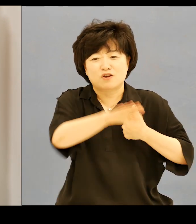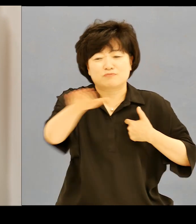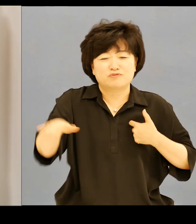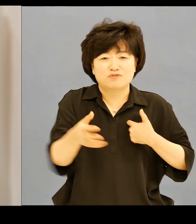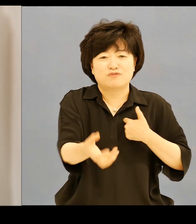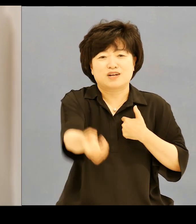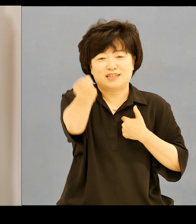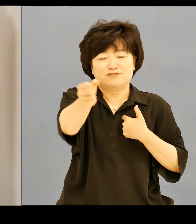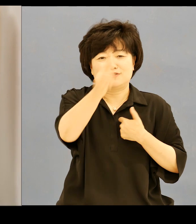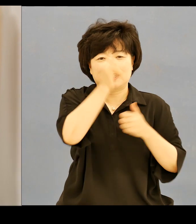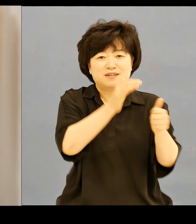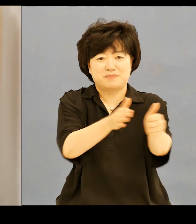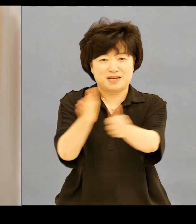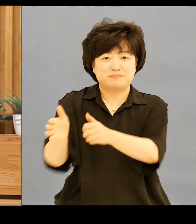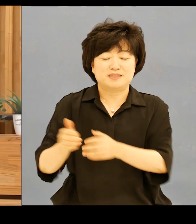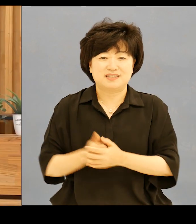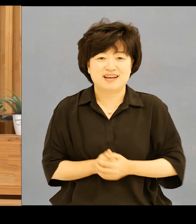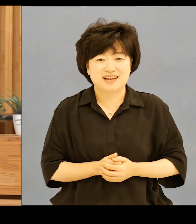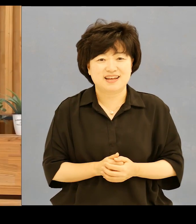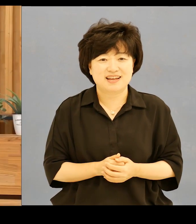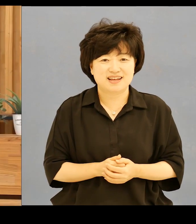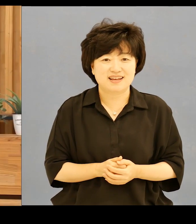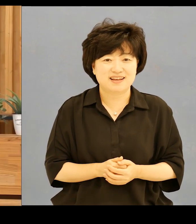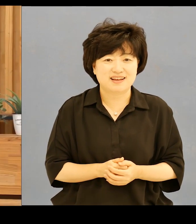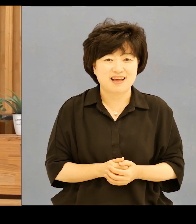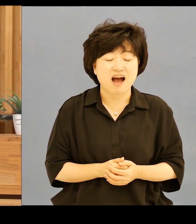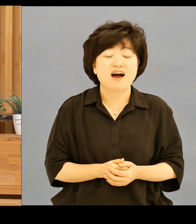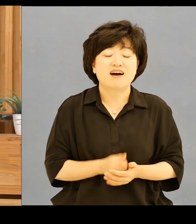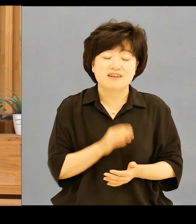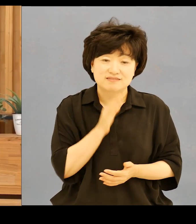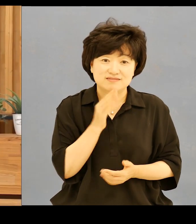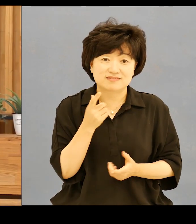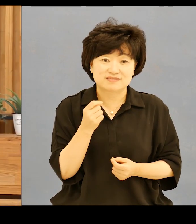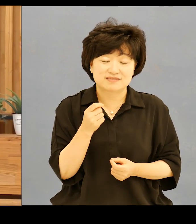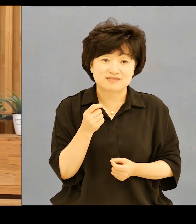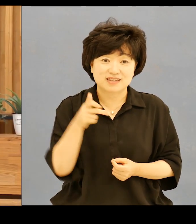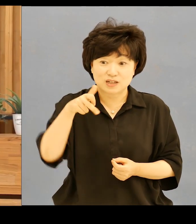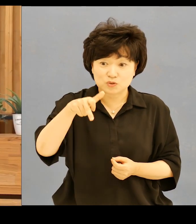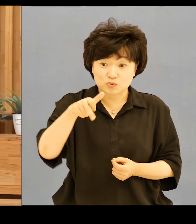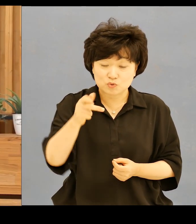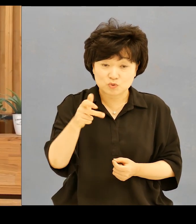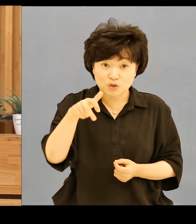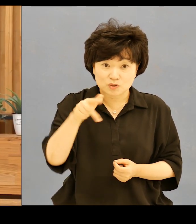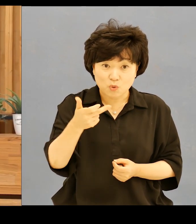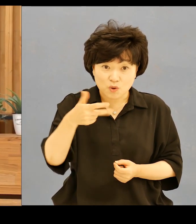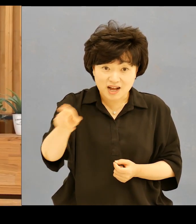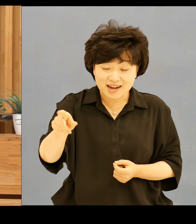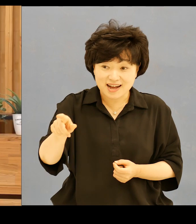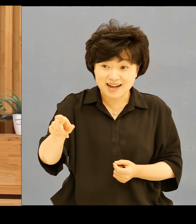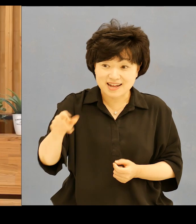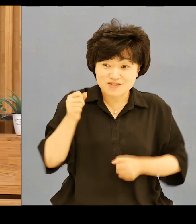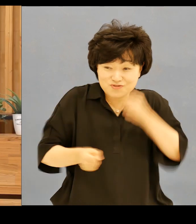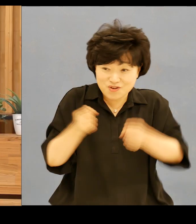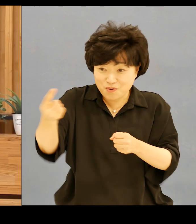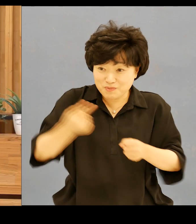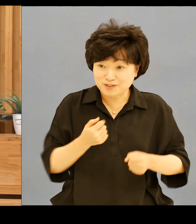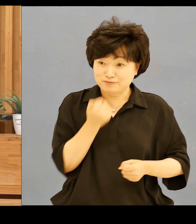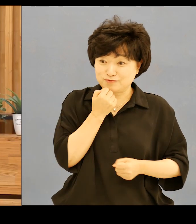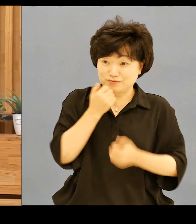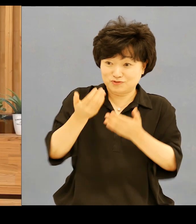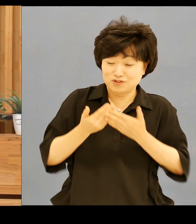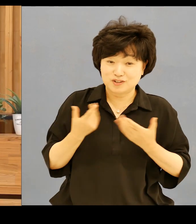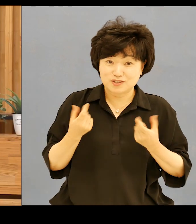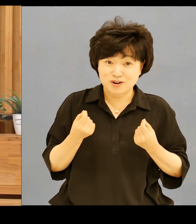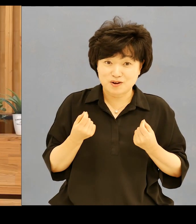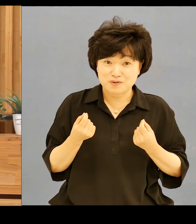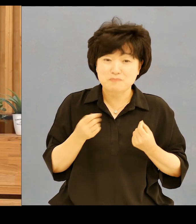기도를 드리셨으면 그럼요. 좋겠어요. 하나님은 보이지 않 아까 조카가 뛰어오면서 나에게 웃음을 주었듯이 보이지 않는